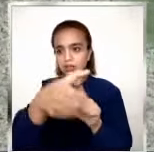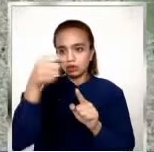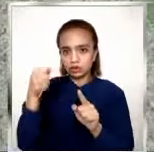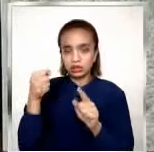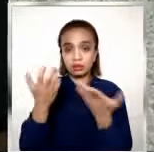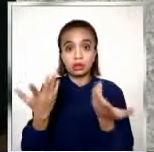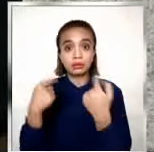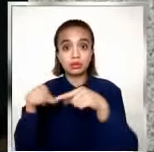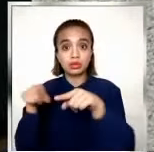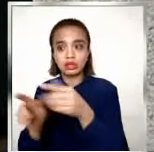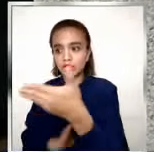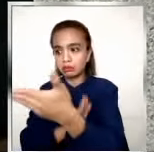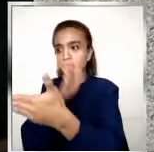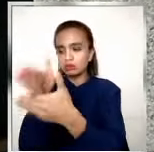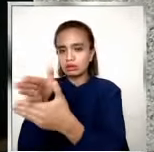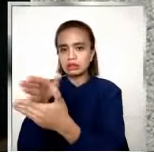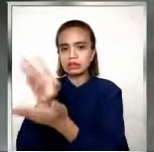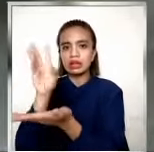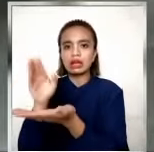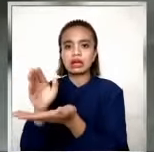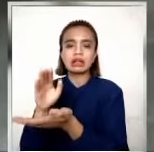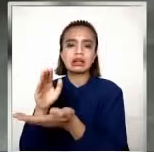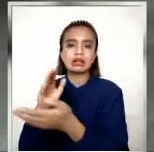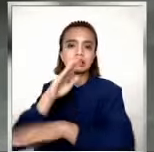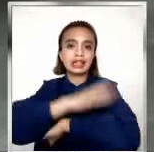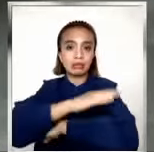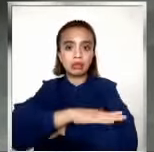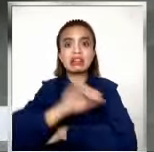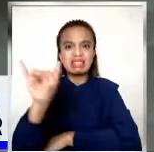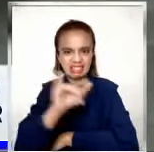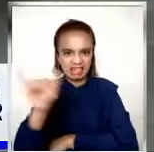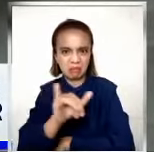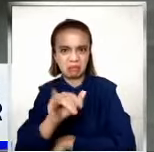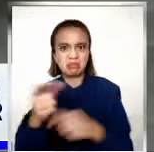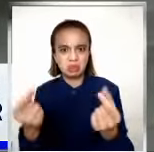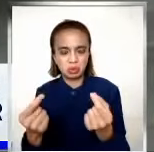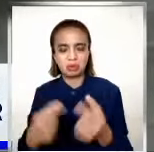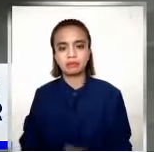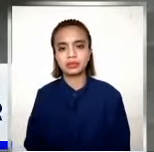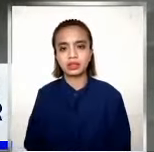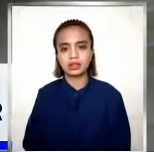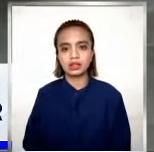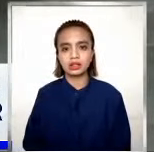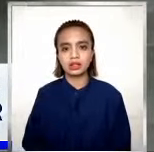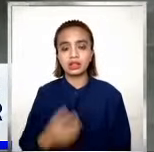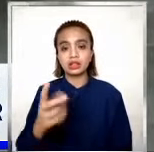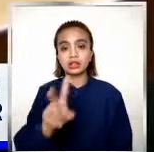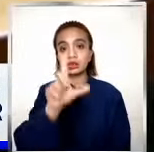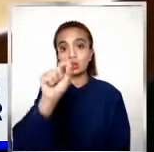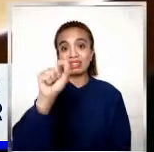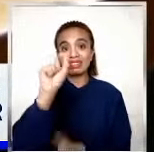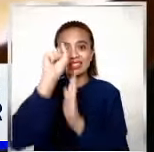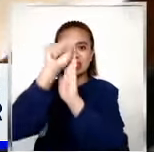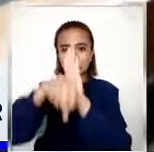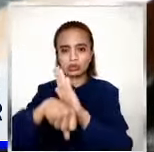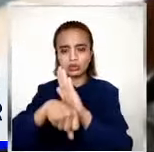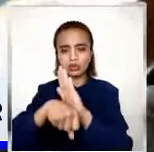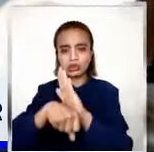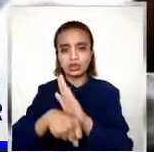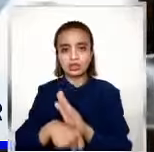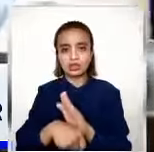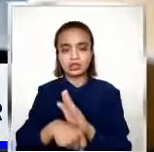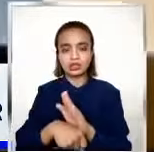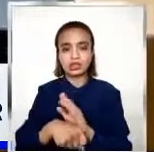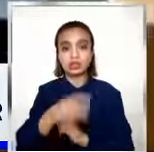kabilang table. Then kinuha din niya. Sa loob lang daw ng halos 20 segundo, nakuha na raw ng isa sa dalawang suspect ang